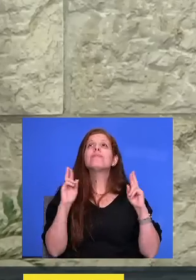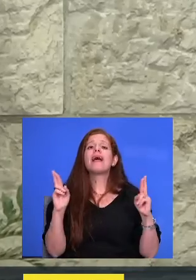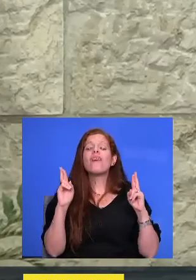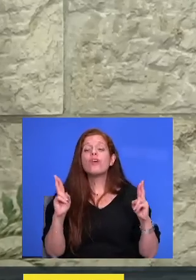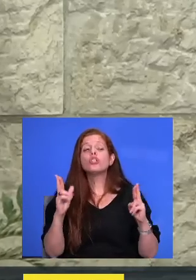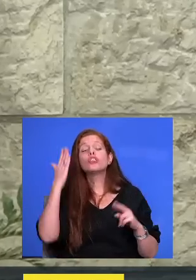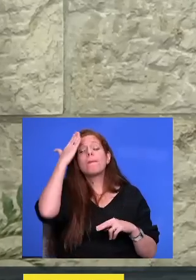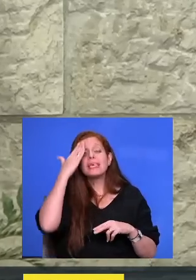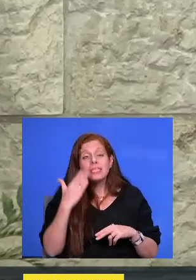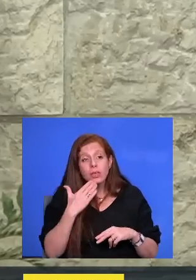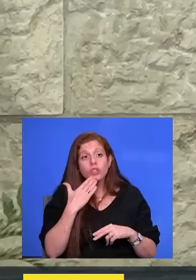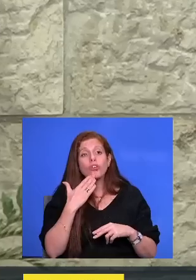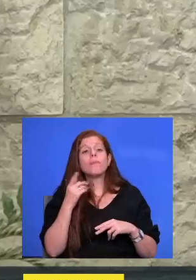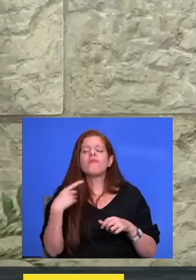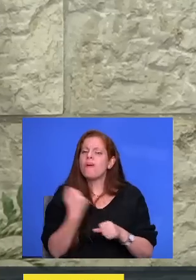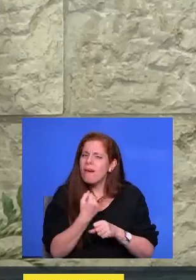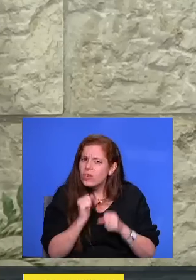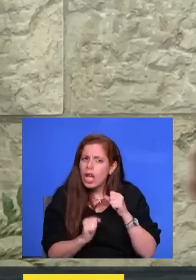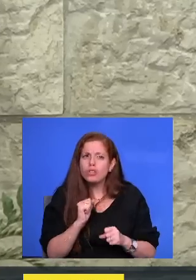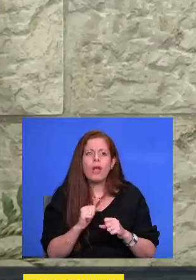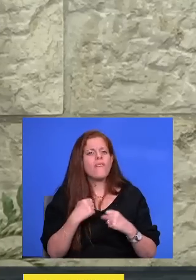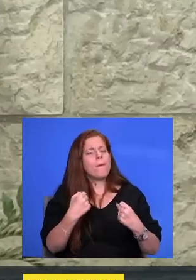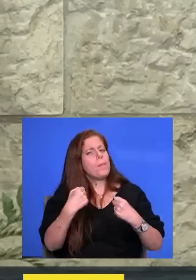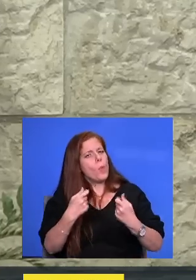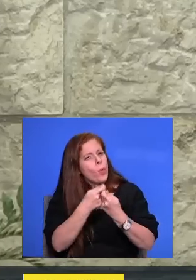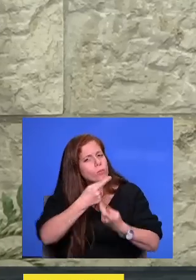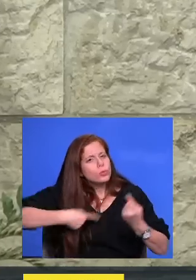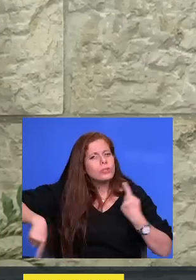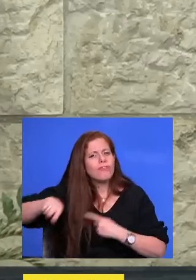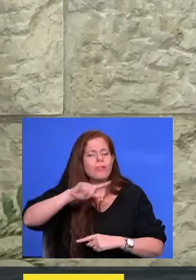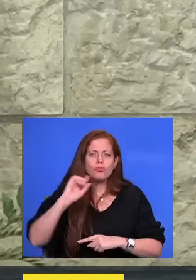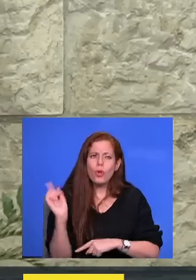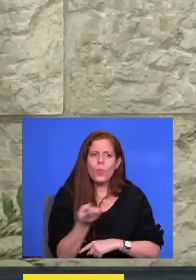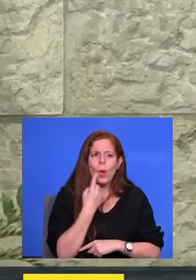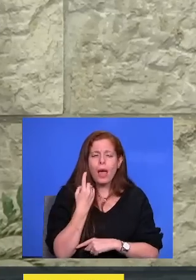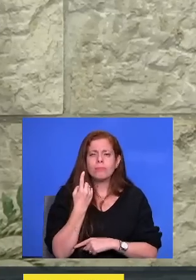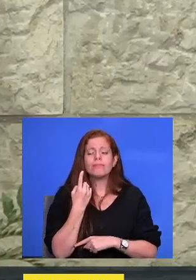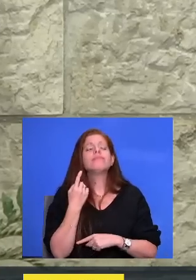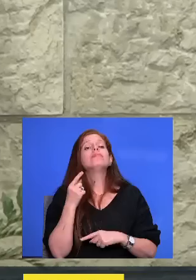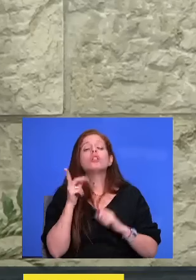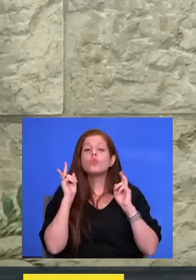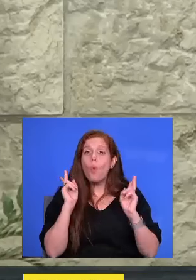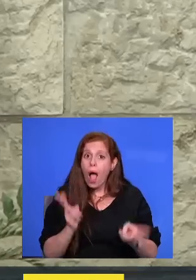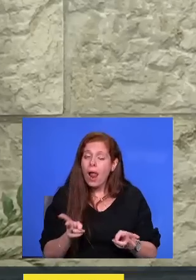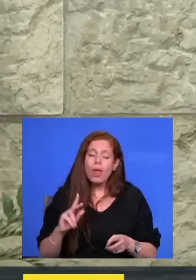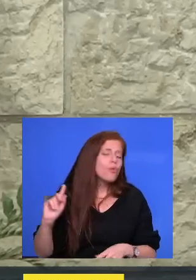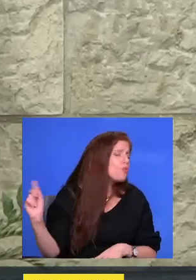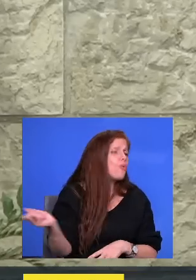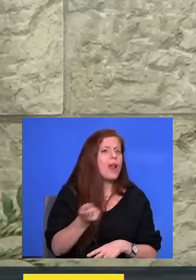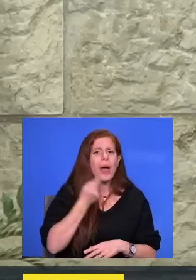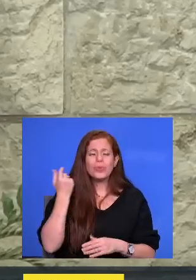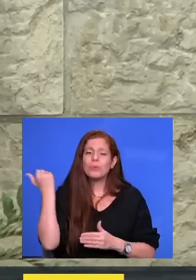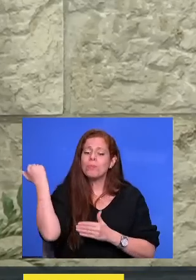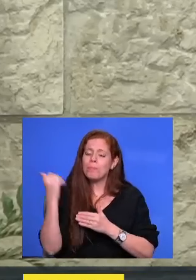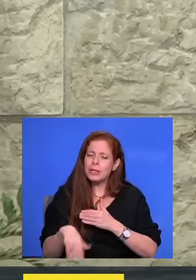שבעזרת השם ובוועדה קשה, ובכוחות משותפים של כולם מבית ומבחוץ, נוכל כולנו בסוף קדנציה